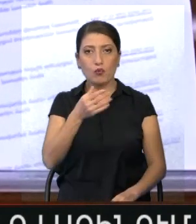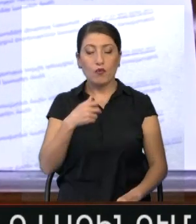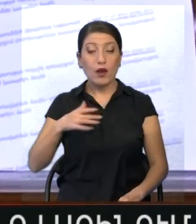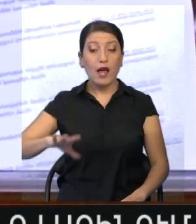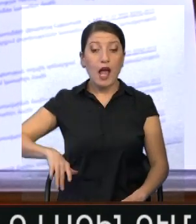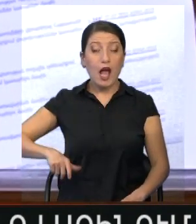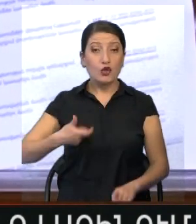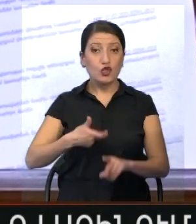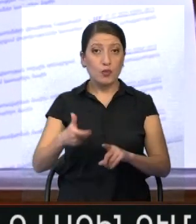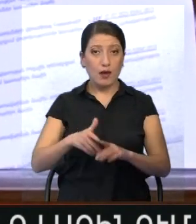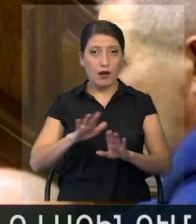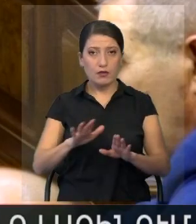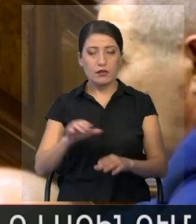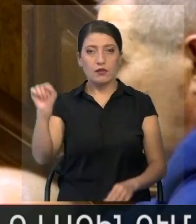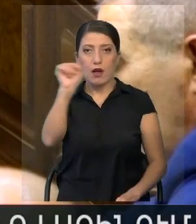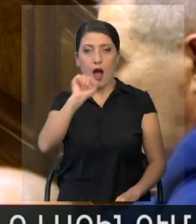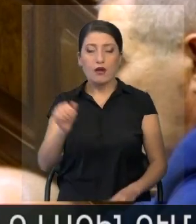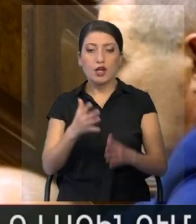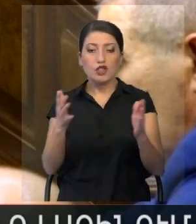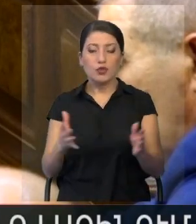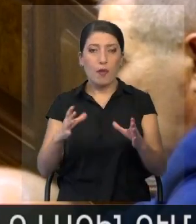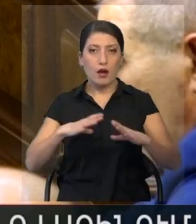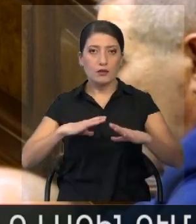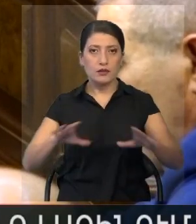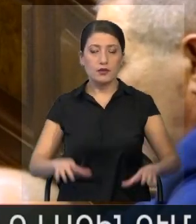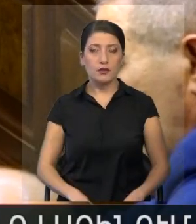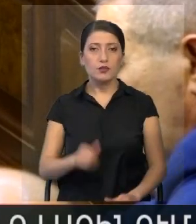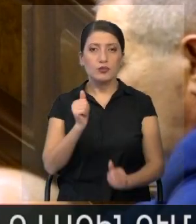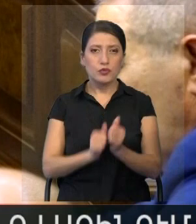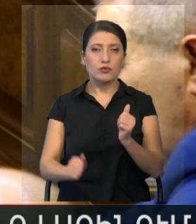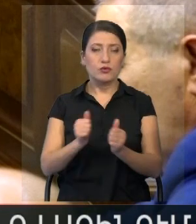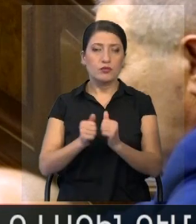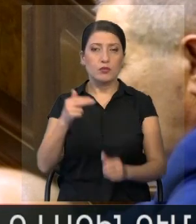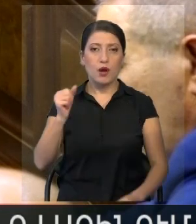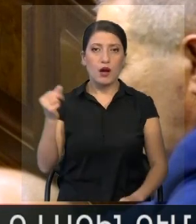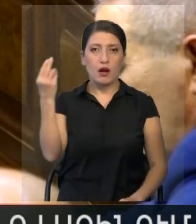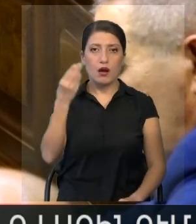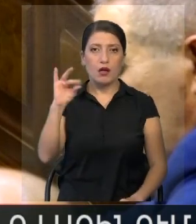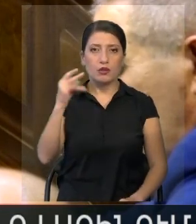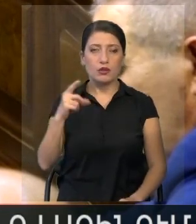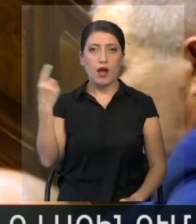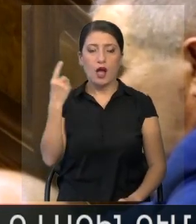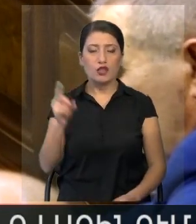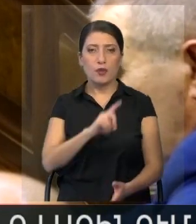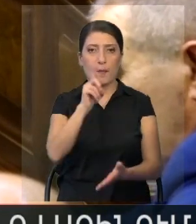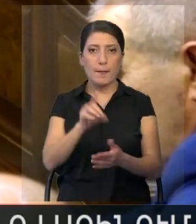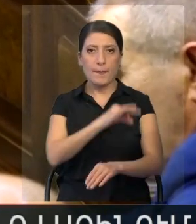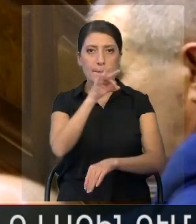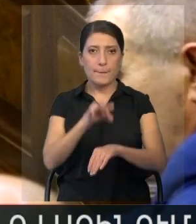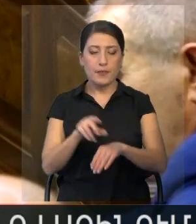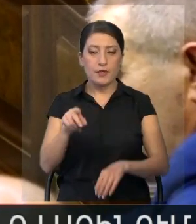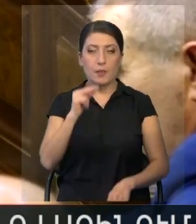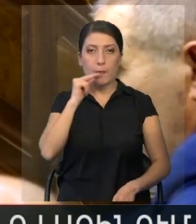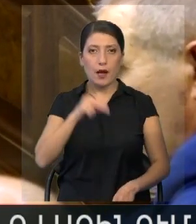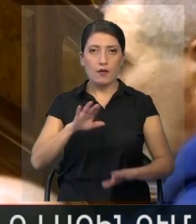հետո չմեղադրեն, թե Արցախը չպահեցիք։ Ինչպես միշտ, Փաշինյանը թիվ 1 պատասխանատուն է, բայց ոչ